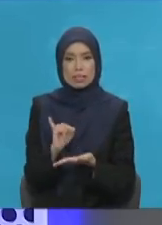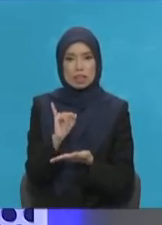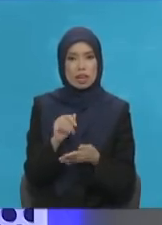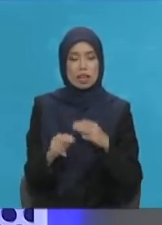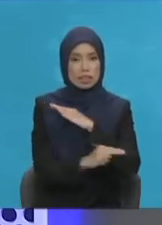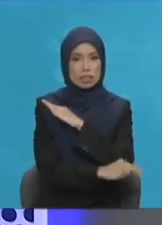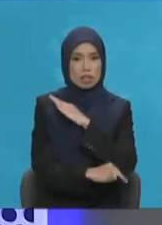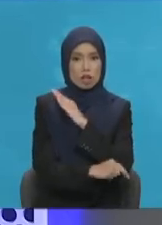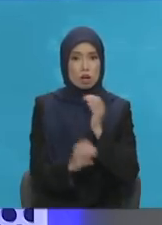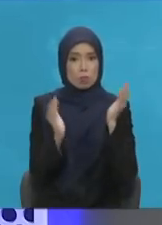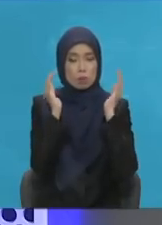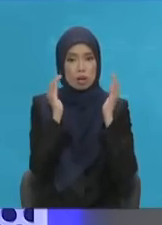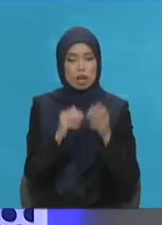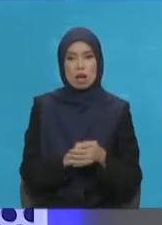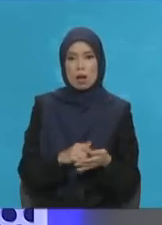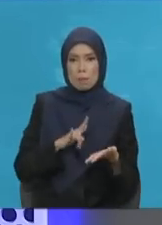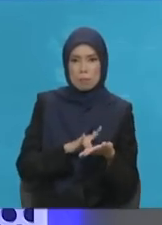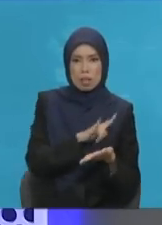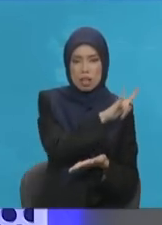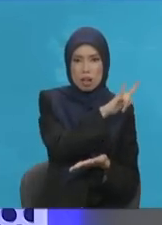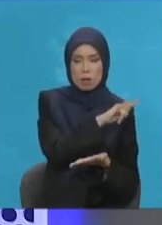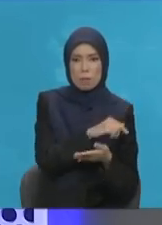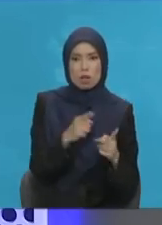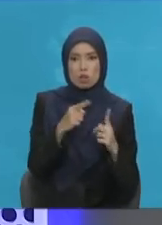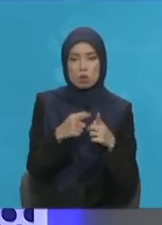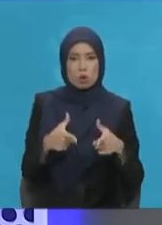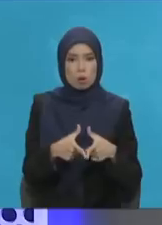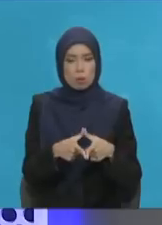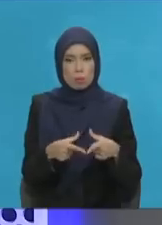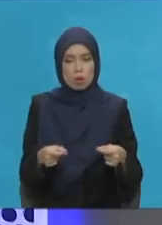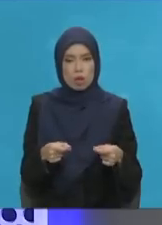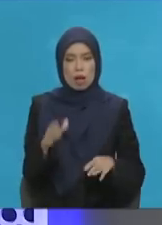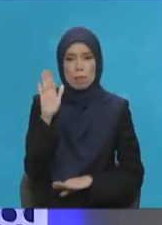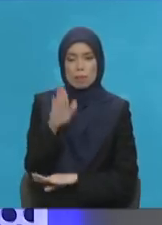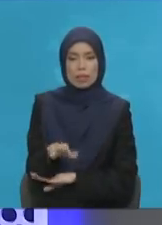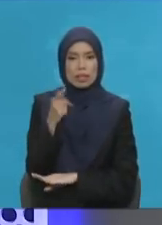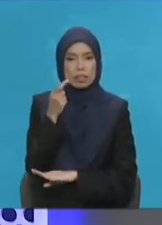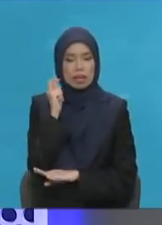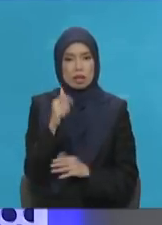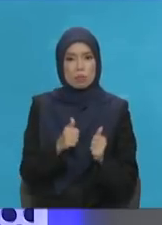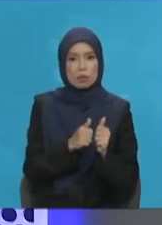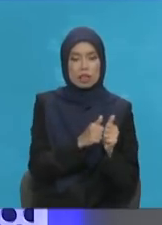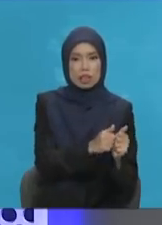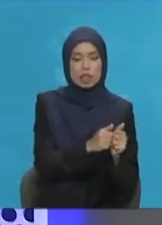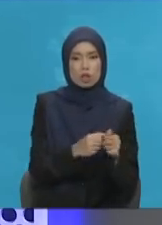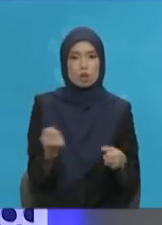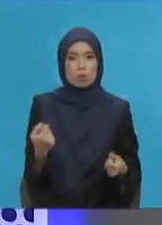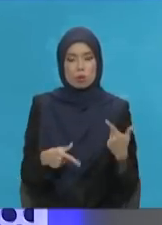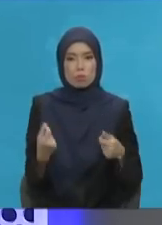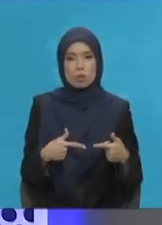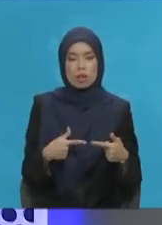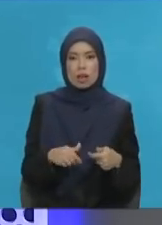ini berlepas ke Tokyo jepun petang tadi bagi menyertai Genesis 2022 ASEAN